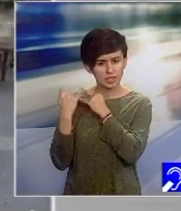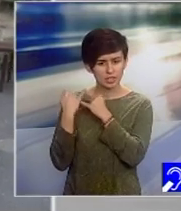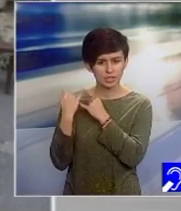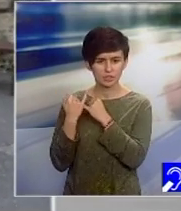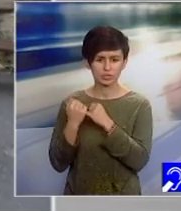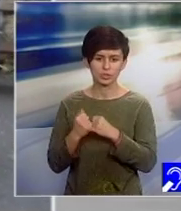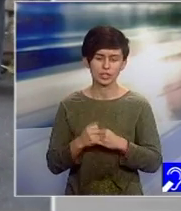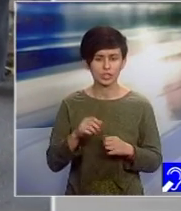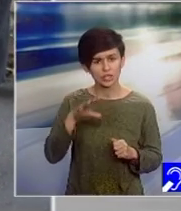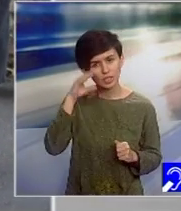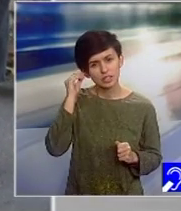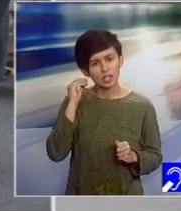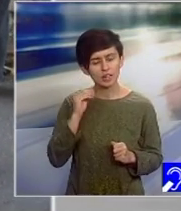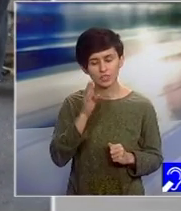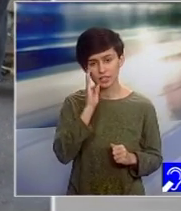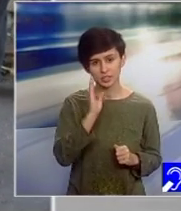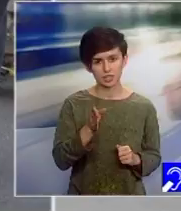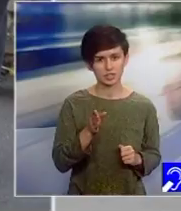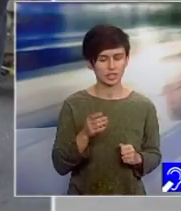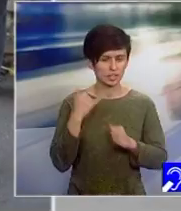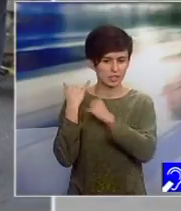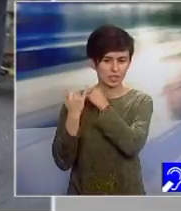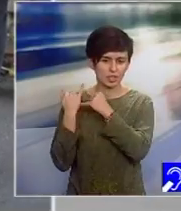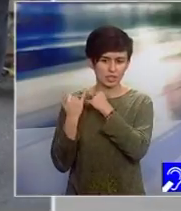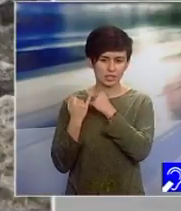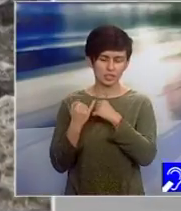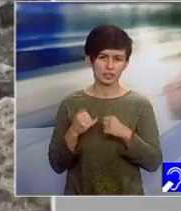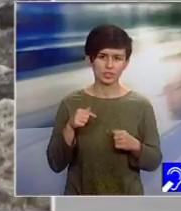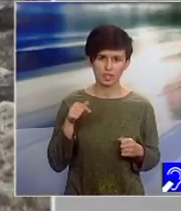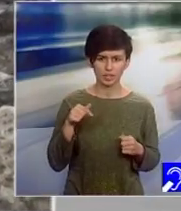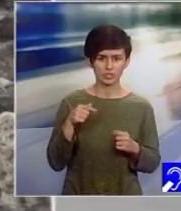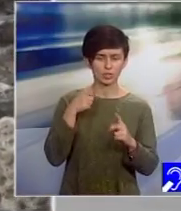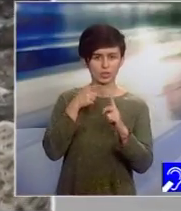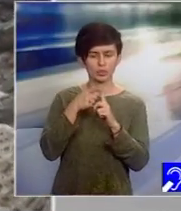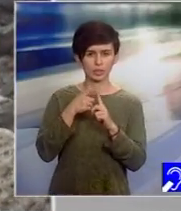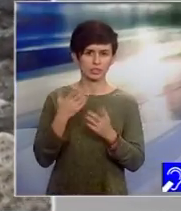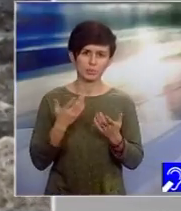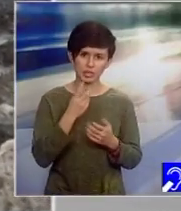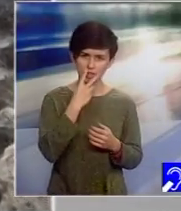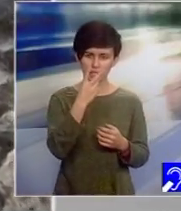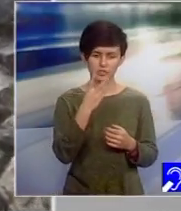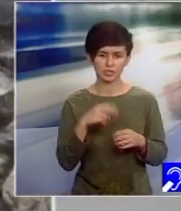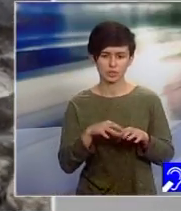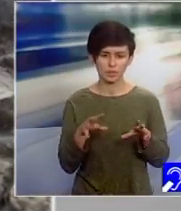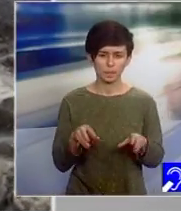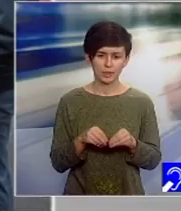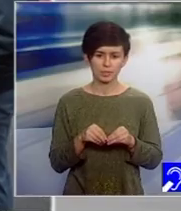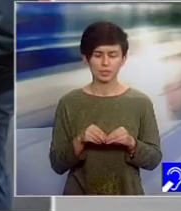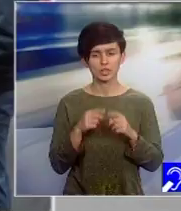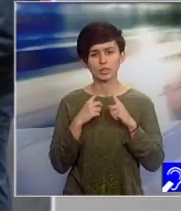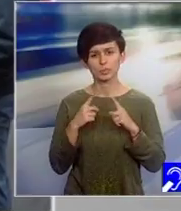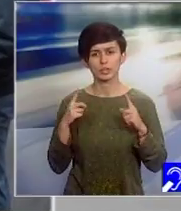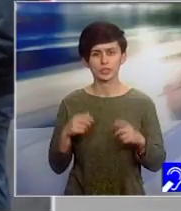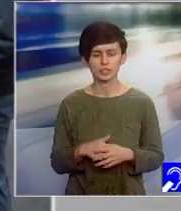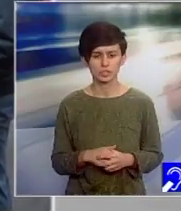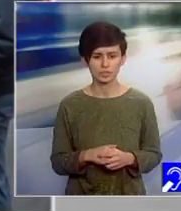să aflați direct acolo, la fața locului, istoria celor obiective pe care le-ați văzut voi împreună cu domnul profesor. Unele dintre ele